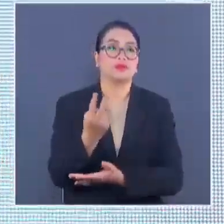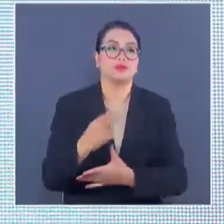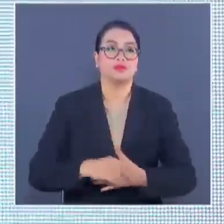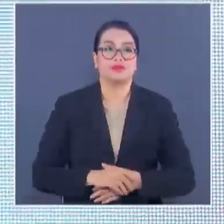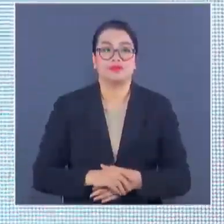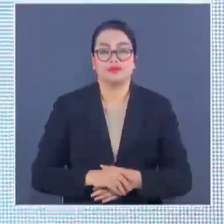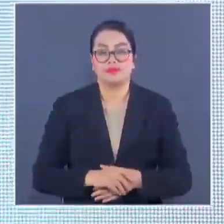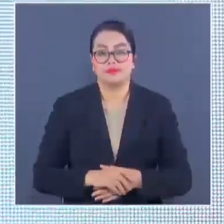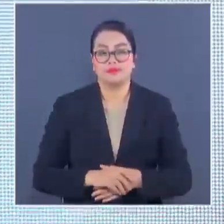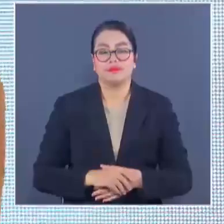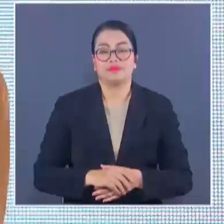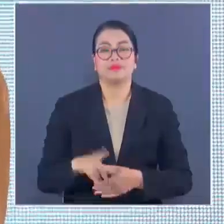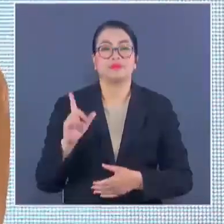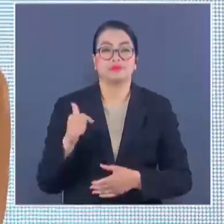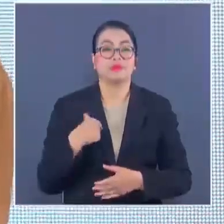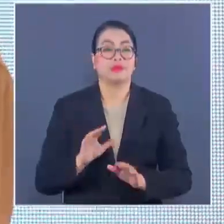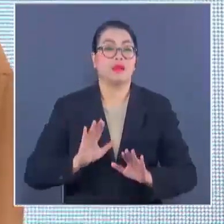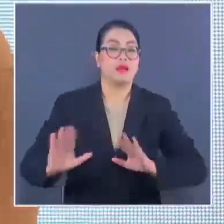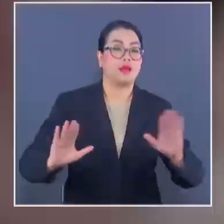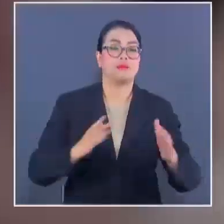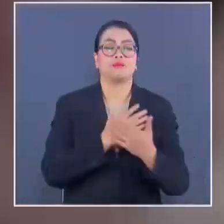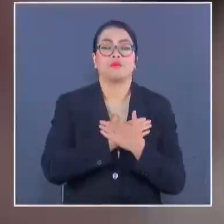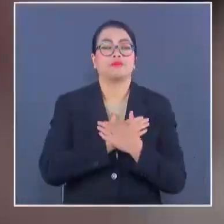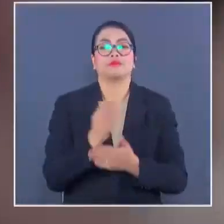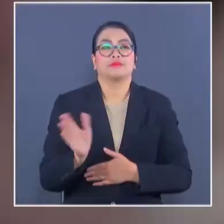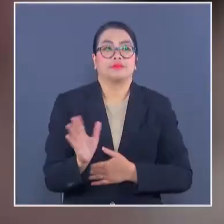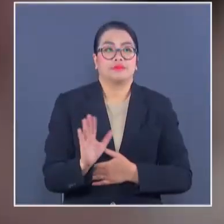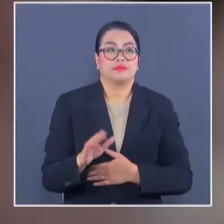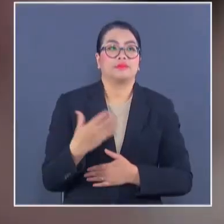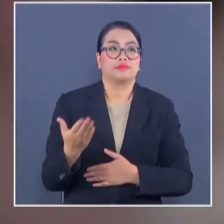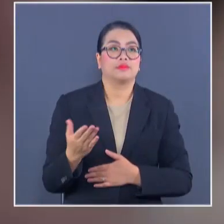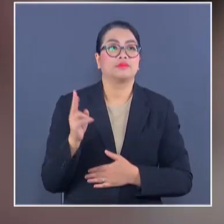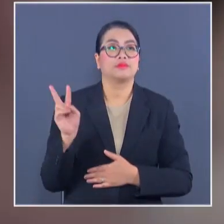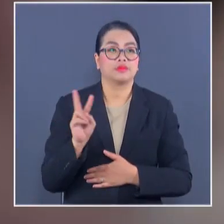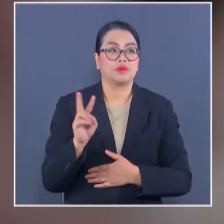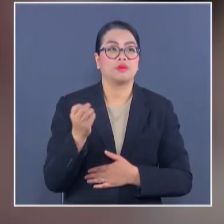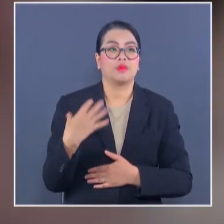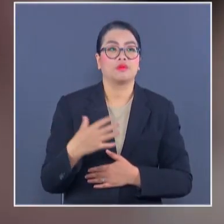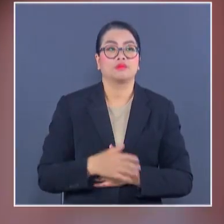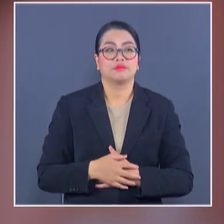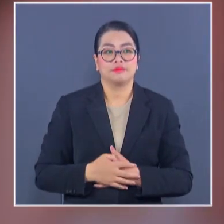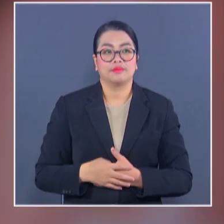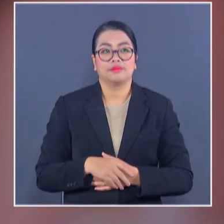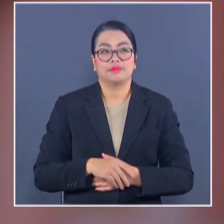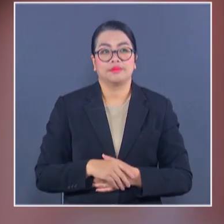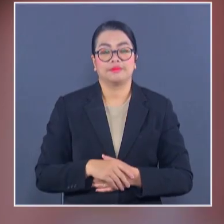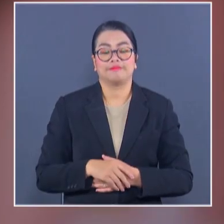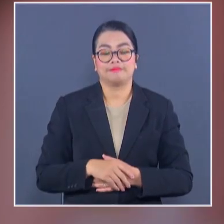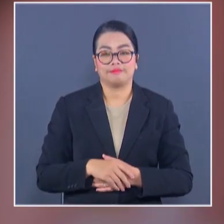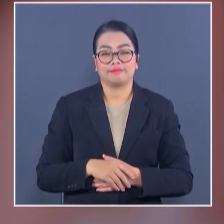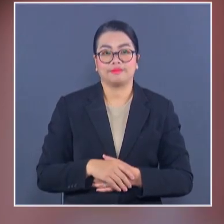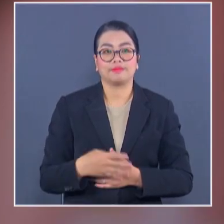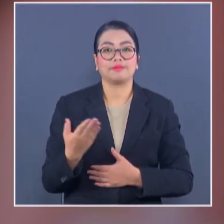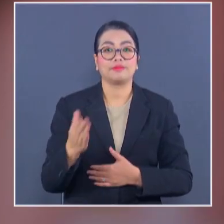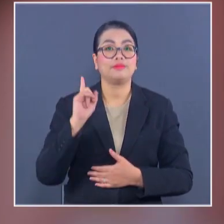ออกมายืนยันว่าต้นสังกัดไม่เคยห้ามเรื่องความรักนะคะสำหรับหนุ่มฟิล์มธนภัทรหลังนักแสดงหนุ่มรุ่นน้องตรงๆกฤษกร